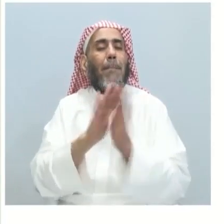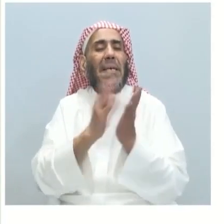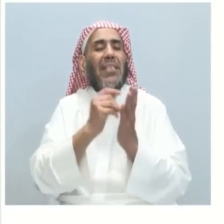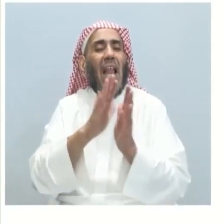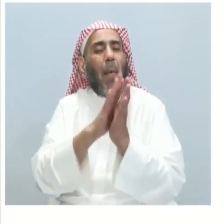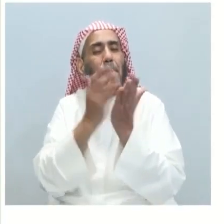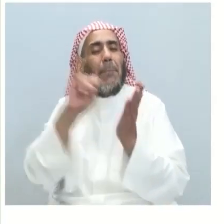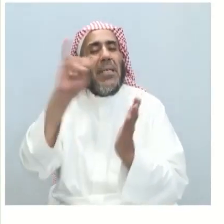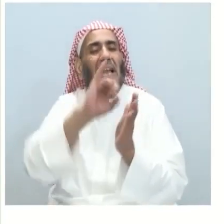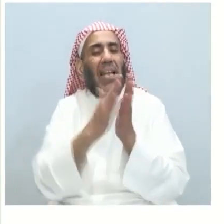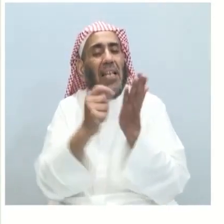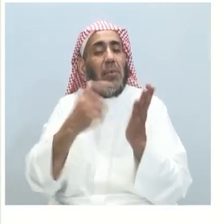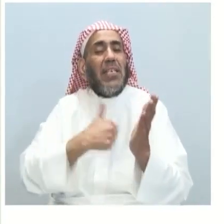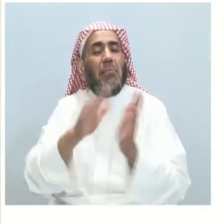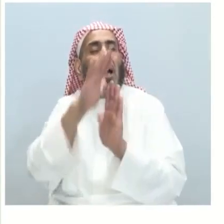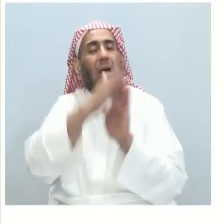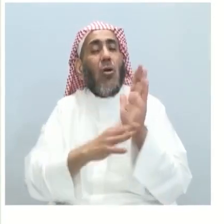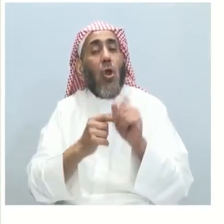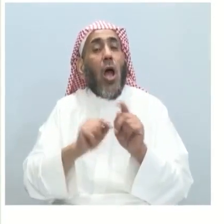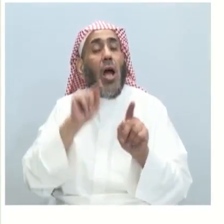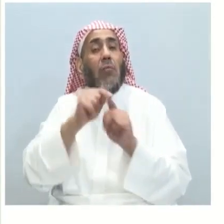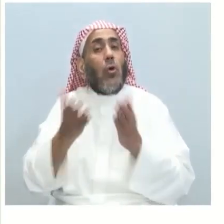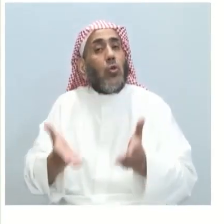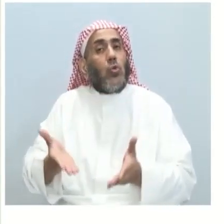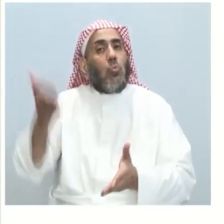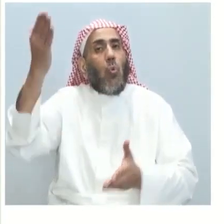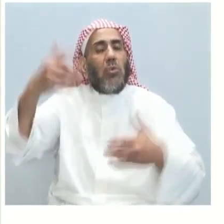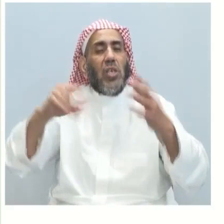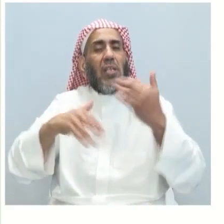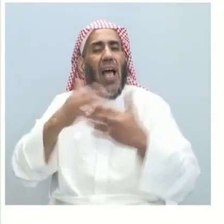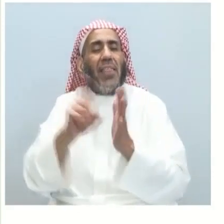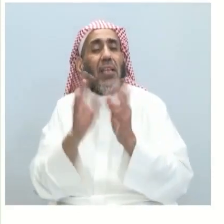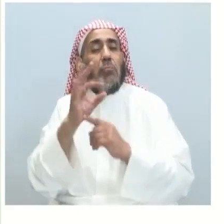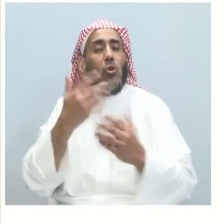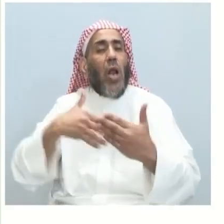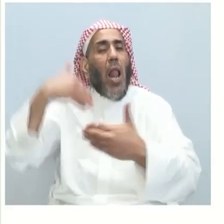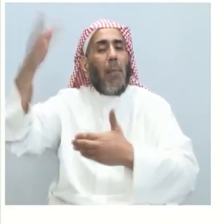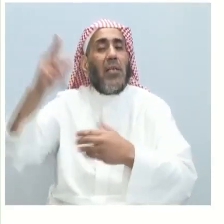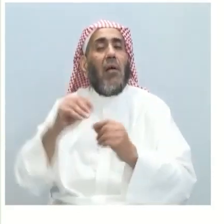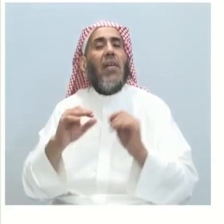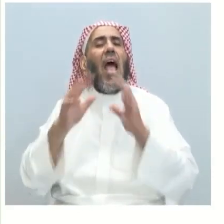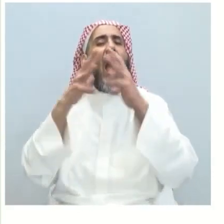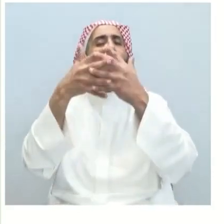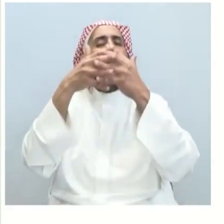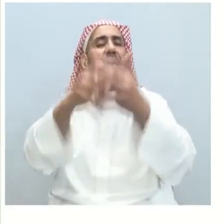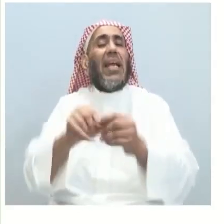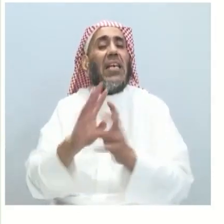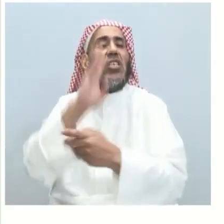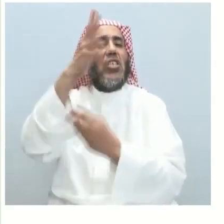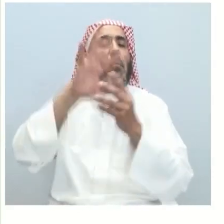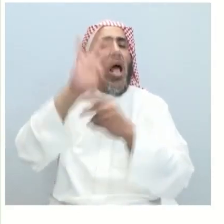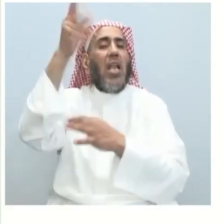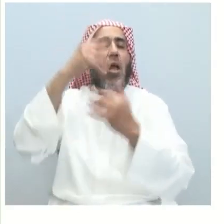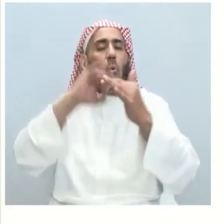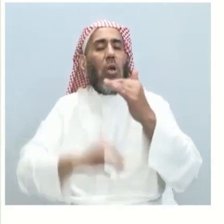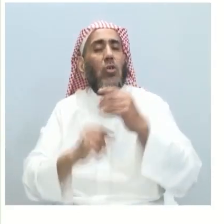واصدرت مجله تحمل اسمها وكان هدفها السمو بالشعر العربي تاثرت هذه المدرسه بشعراء المهجر في امريكا الشماليه والجنوبيه الذين